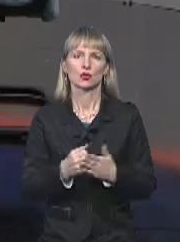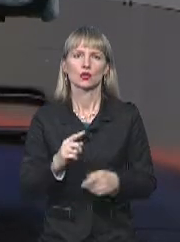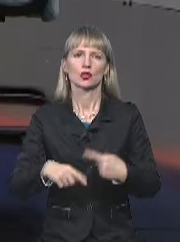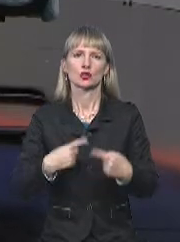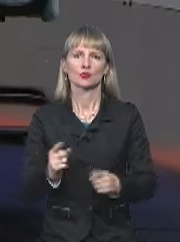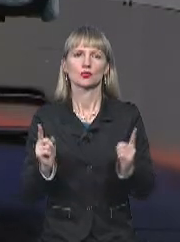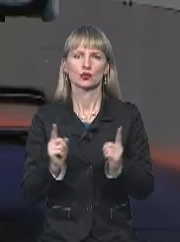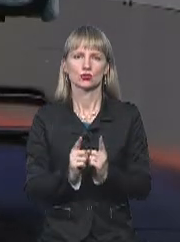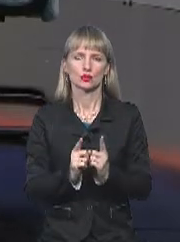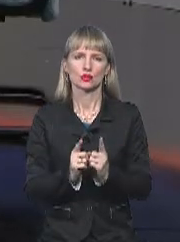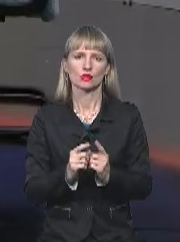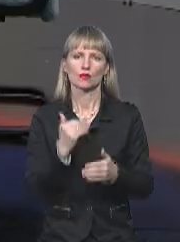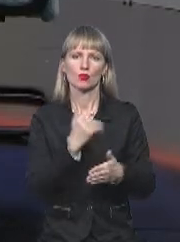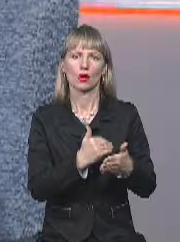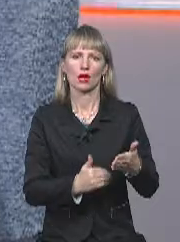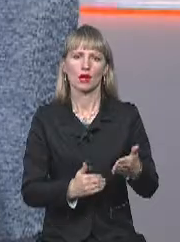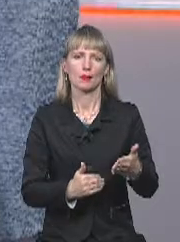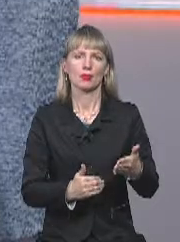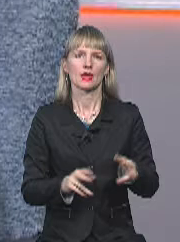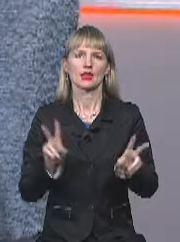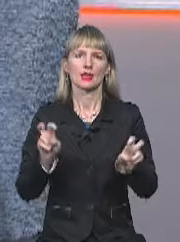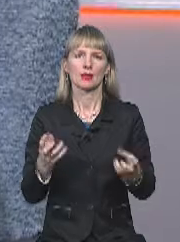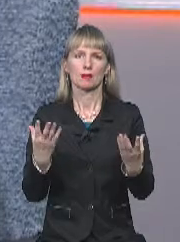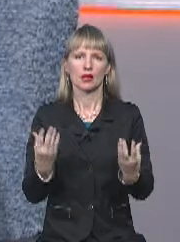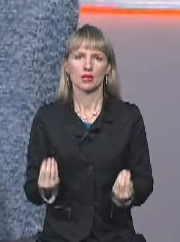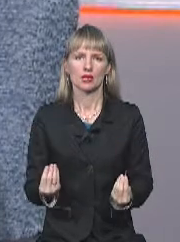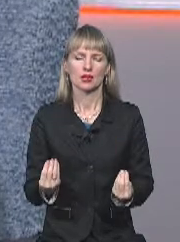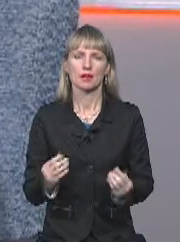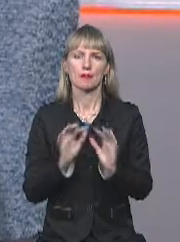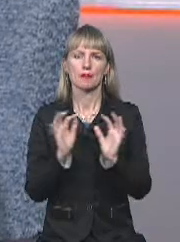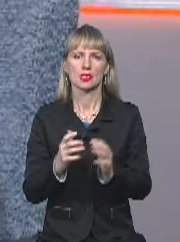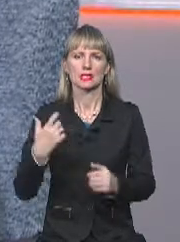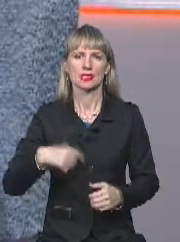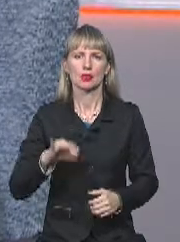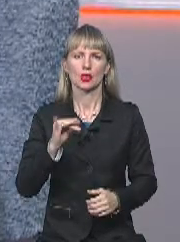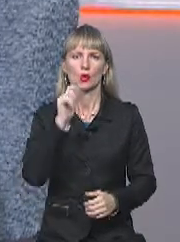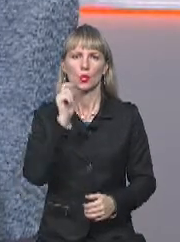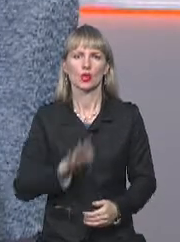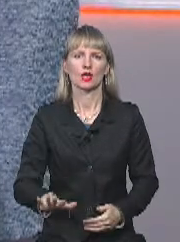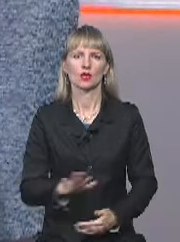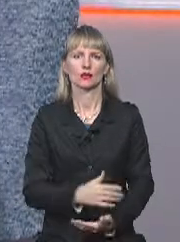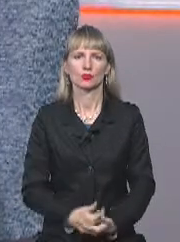наступних зустрічей в ефірі програми «Тема дня». Бережіть себе і Україну!